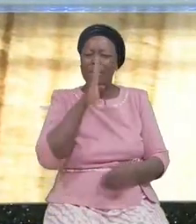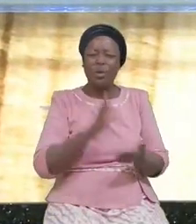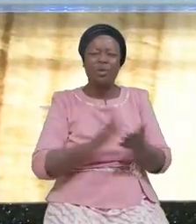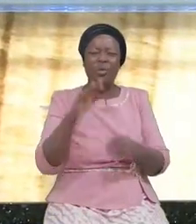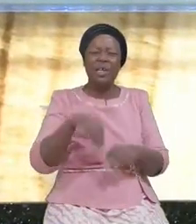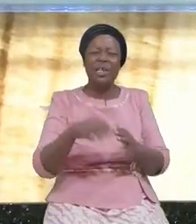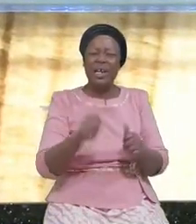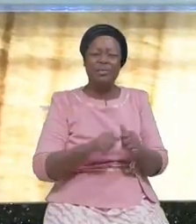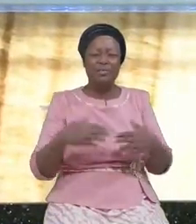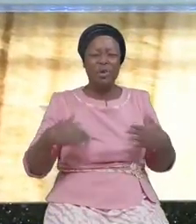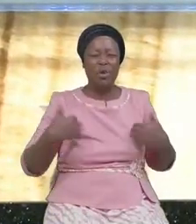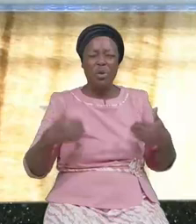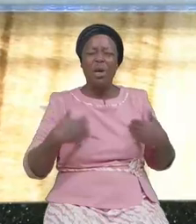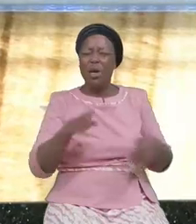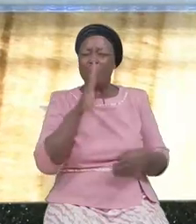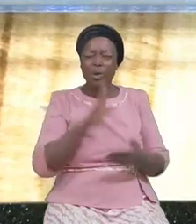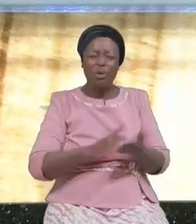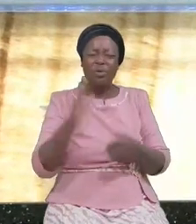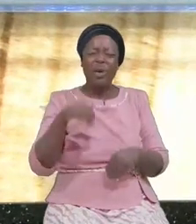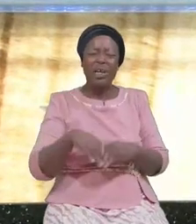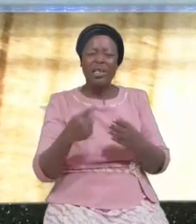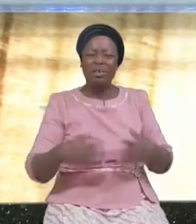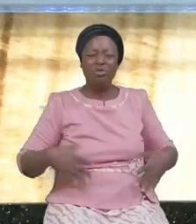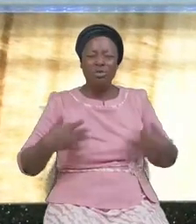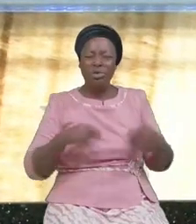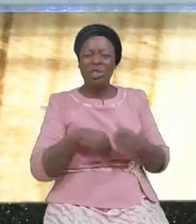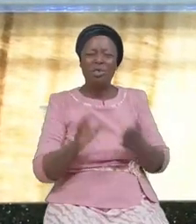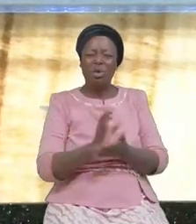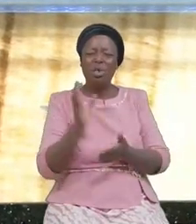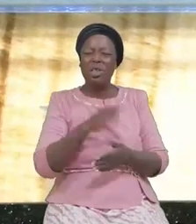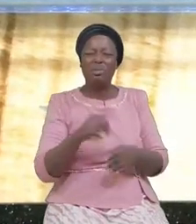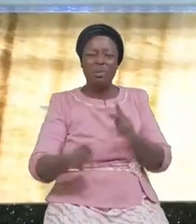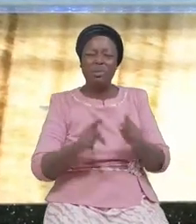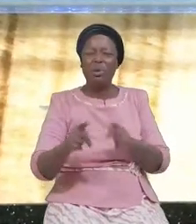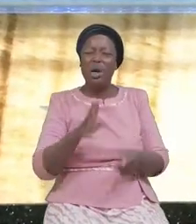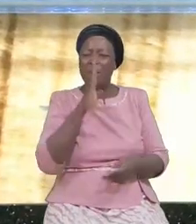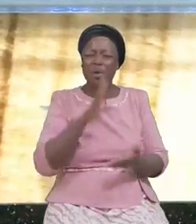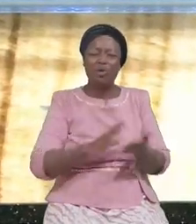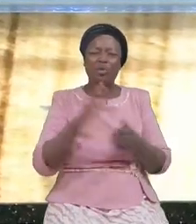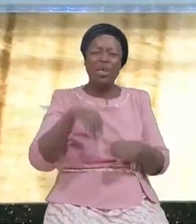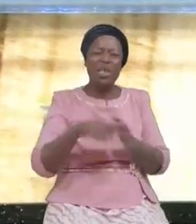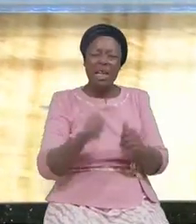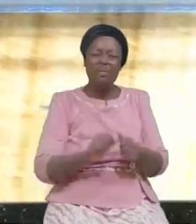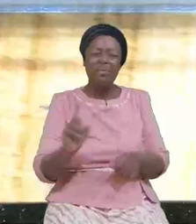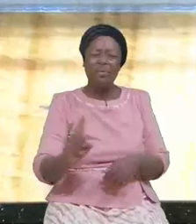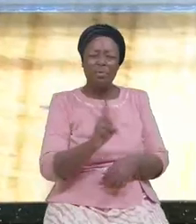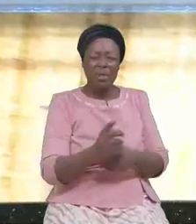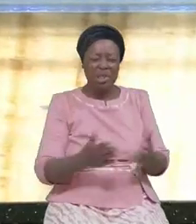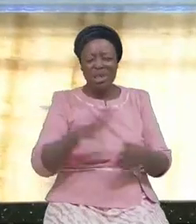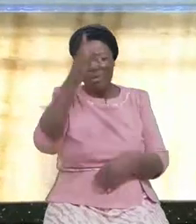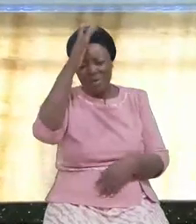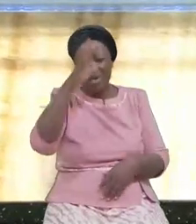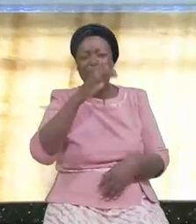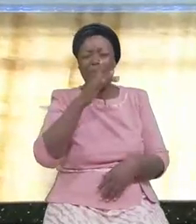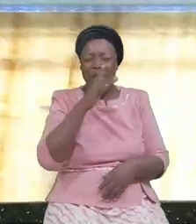sois glorifié dans les adultes, dans les étudiants, dans tous les jeunes, sois glorifié dans tout le monde, les papas, les